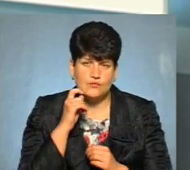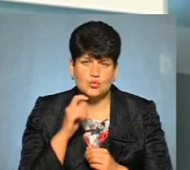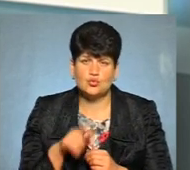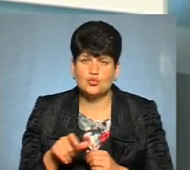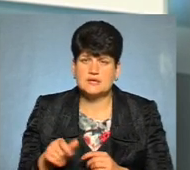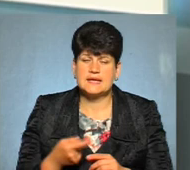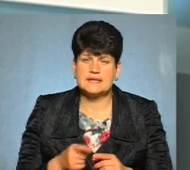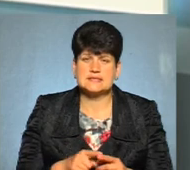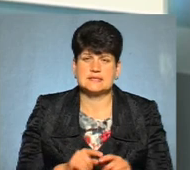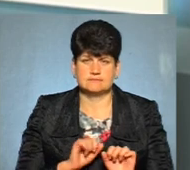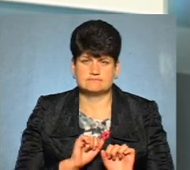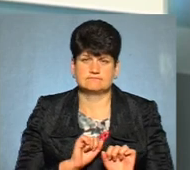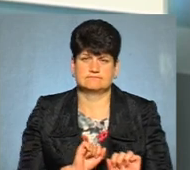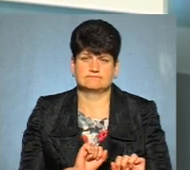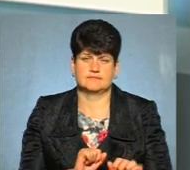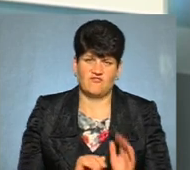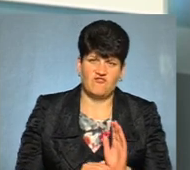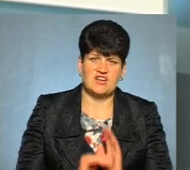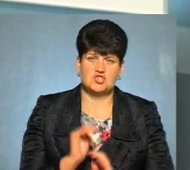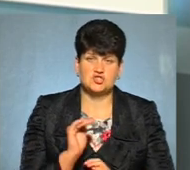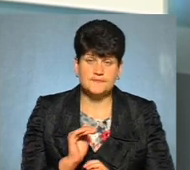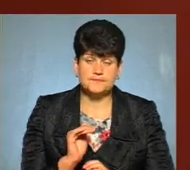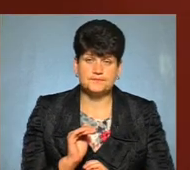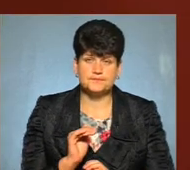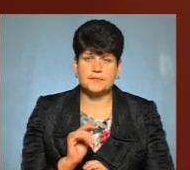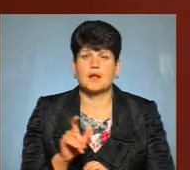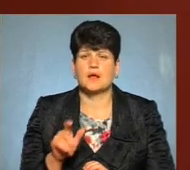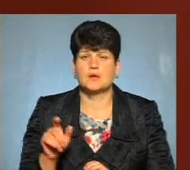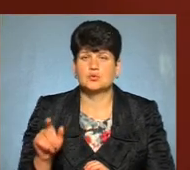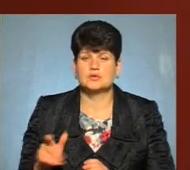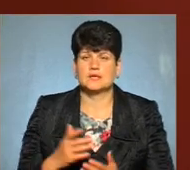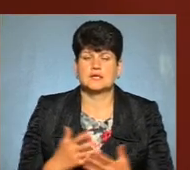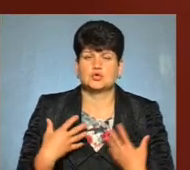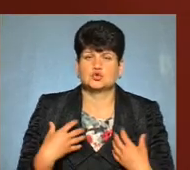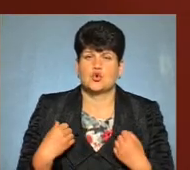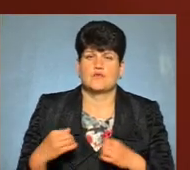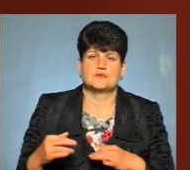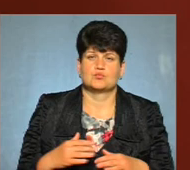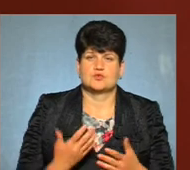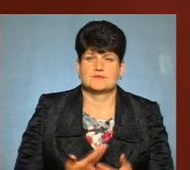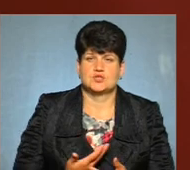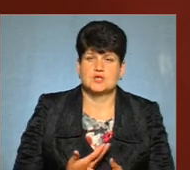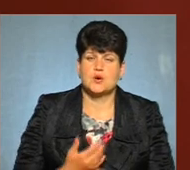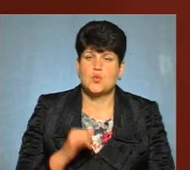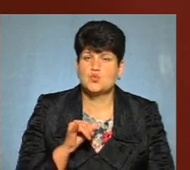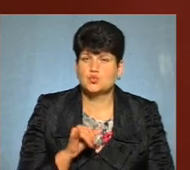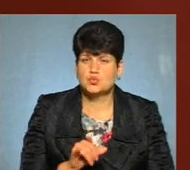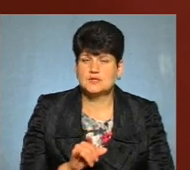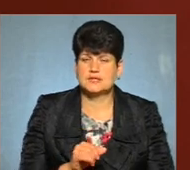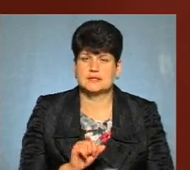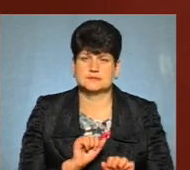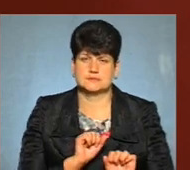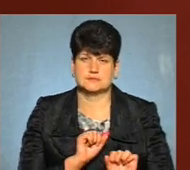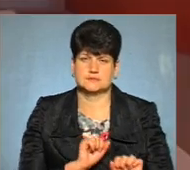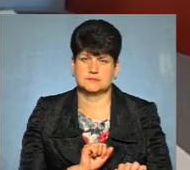ця опірність вища. Люди, які ведуть здоровий спосіб життя, у них, як правило, опірність до